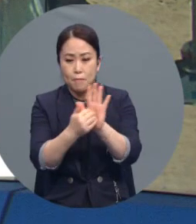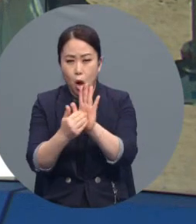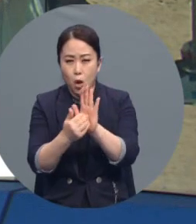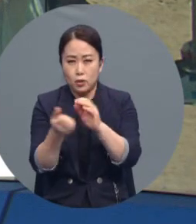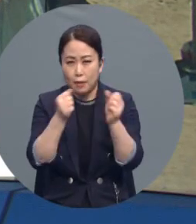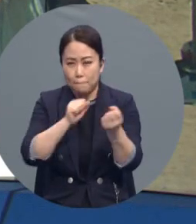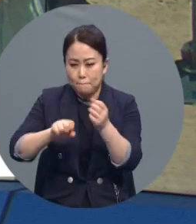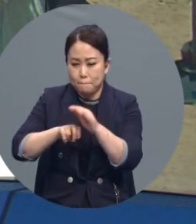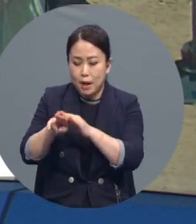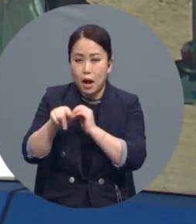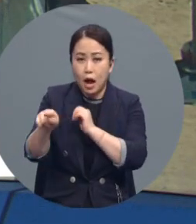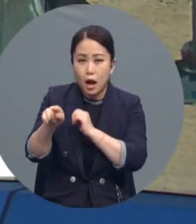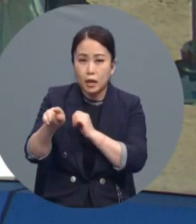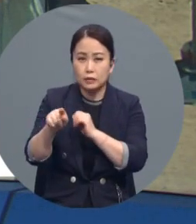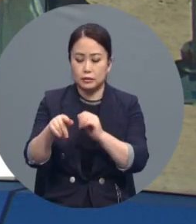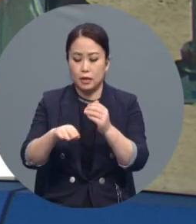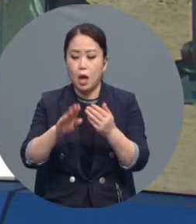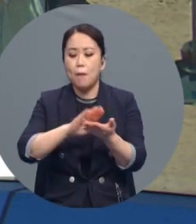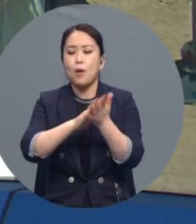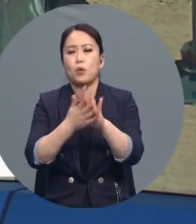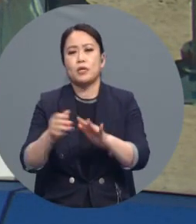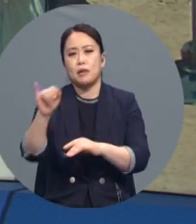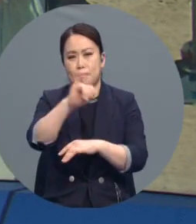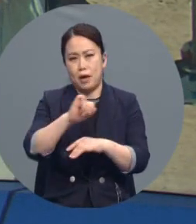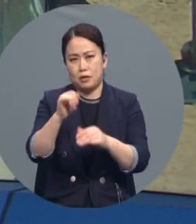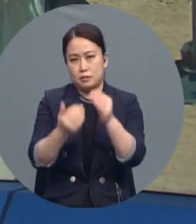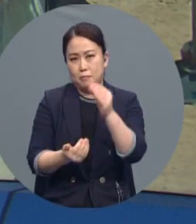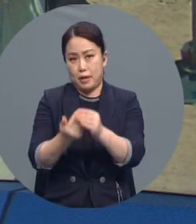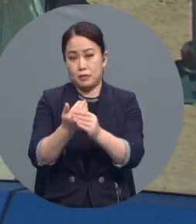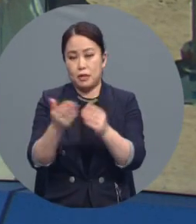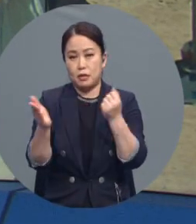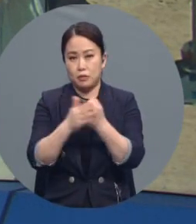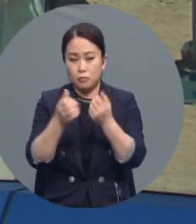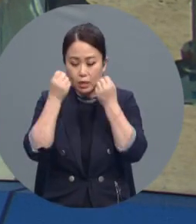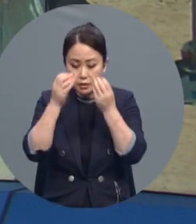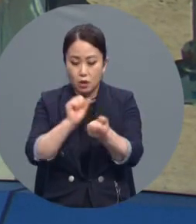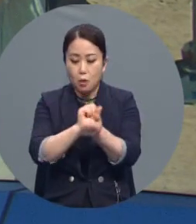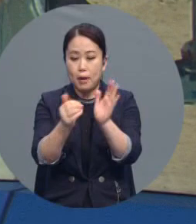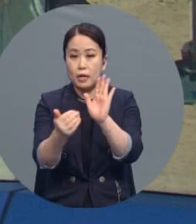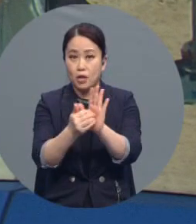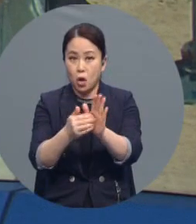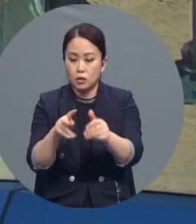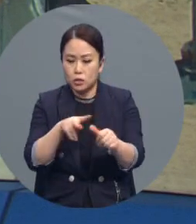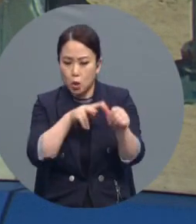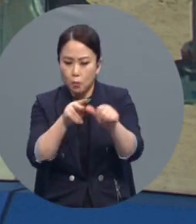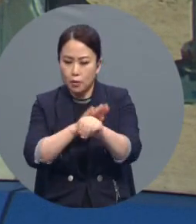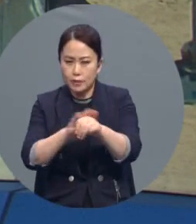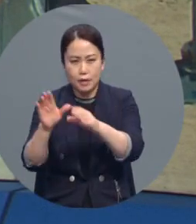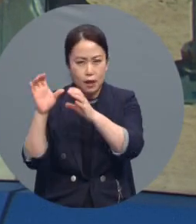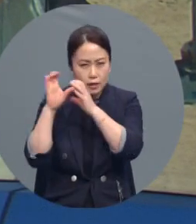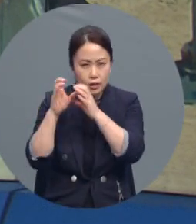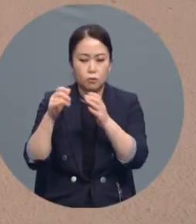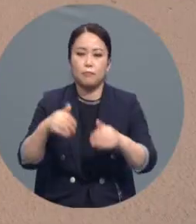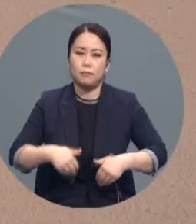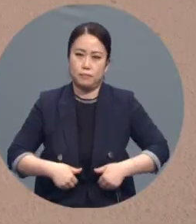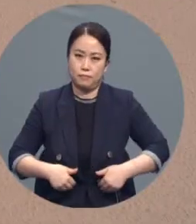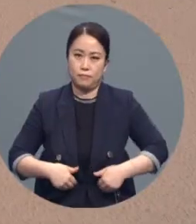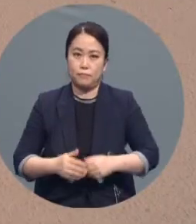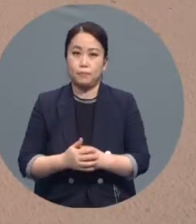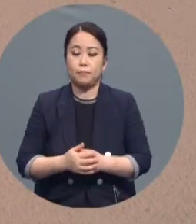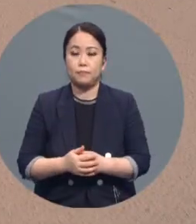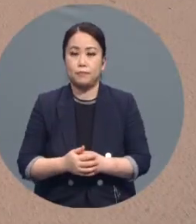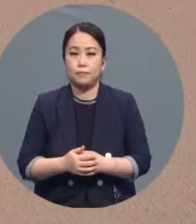퍼지고 있어 새로운 방역 정보에 귀를 기울여야 할 것 같습니다. 첫 소식 류재민 기자가 보도합니다.